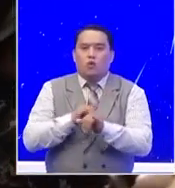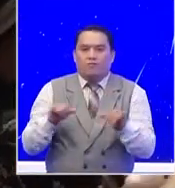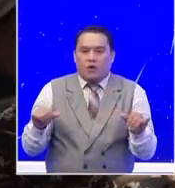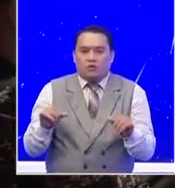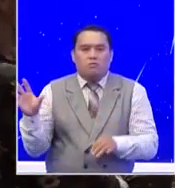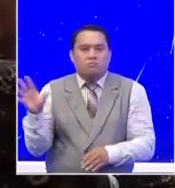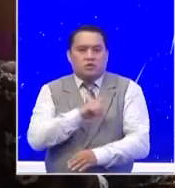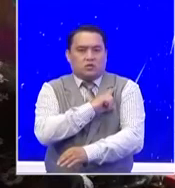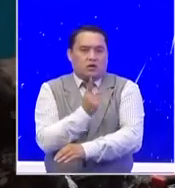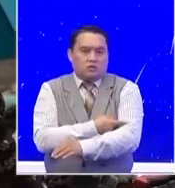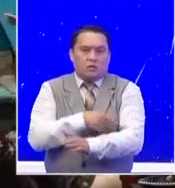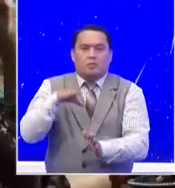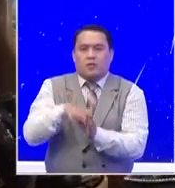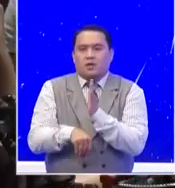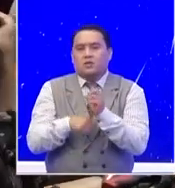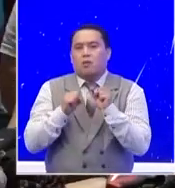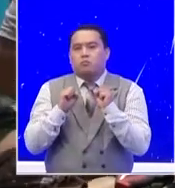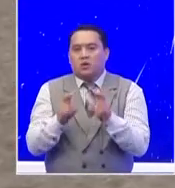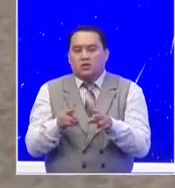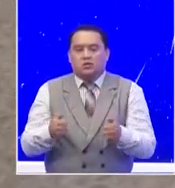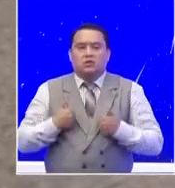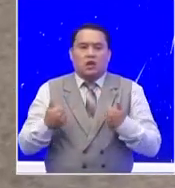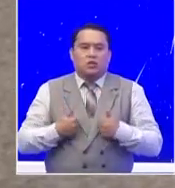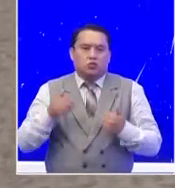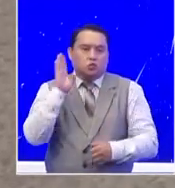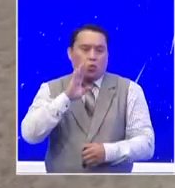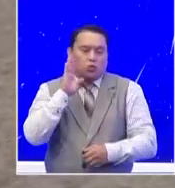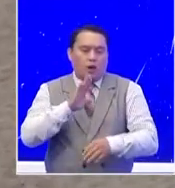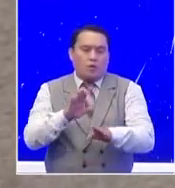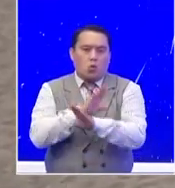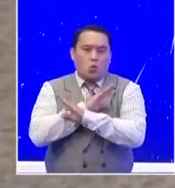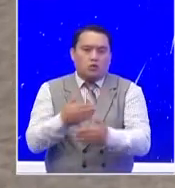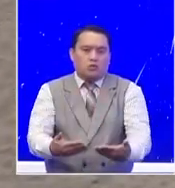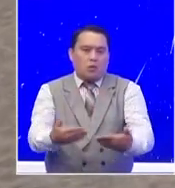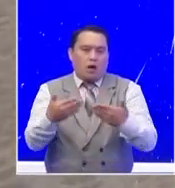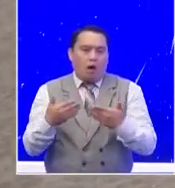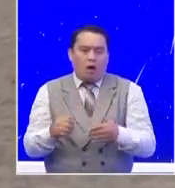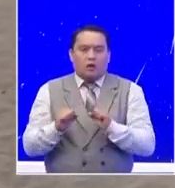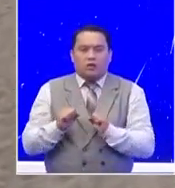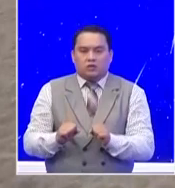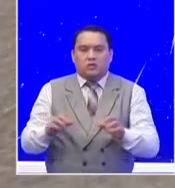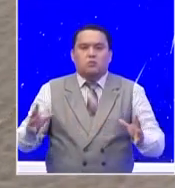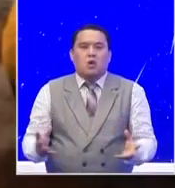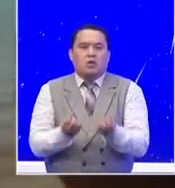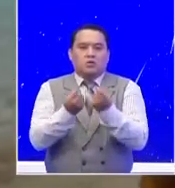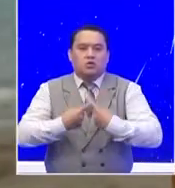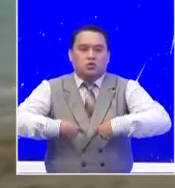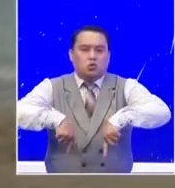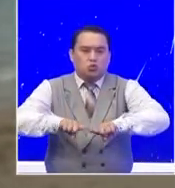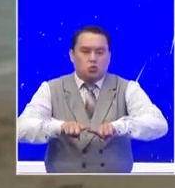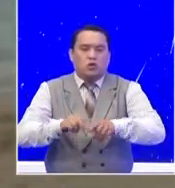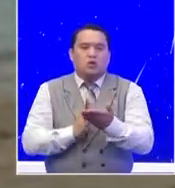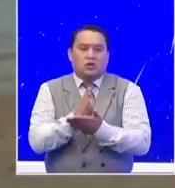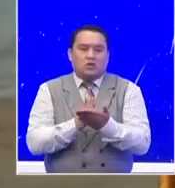Олар барынша қауіпсіздікті қамтамасыз етуге тырысады. Судағы өлімнің алдын алу мақсатында жергілікті төтенше жағдайлар департаментінің